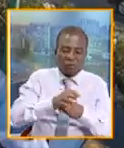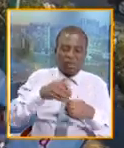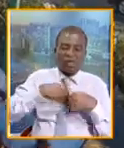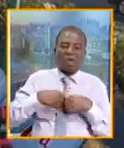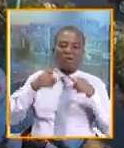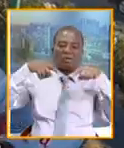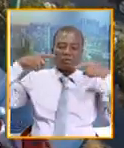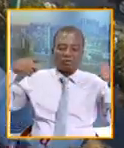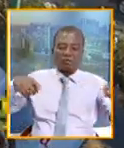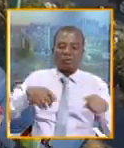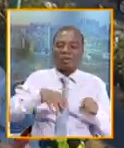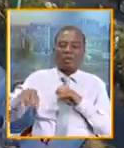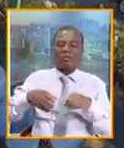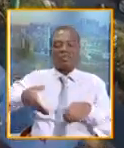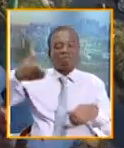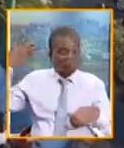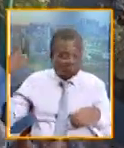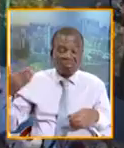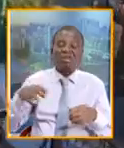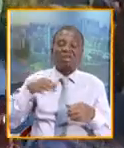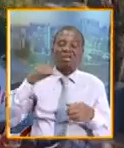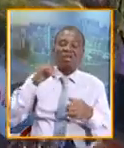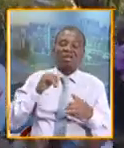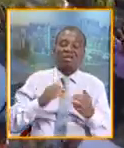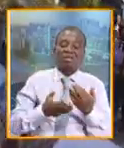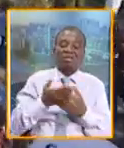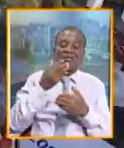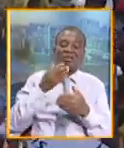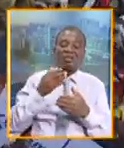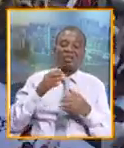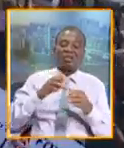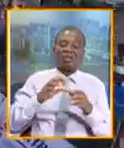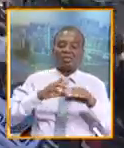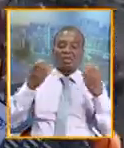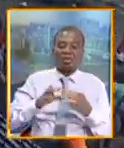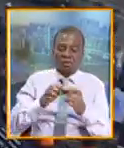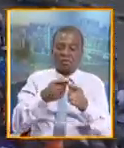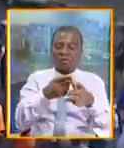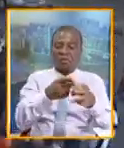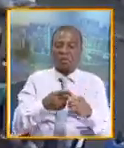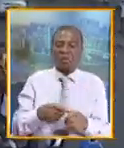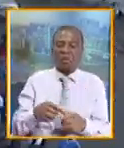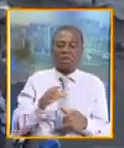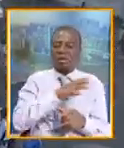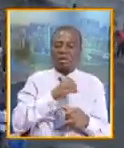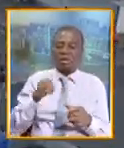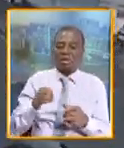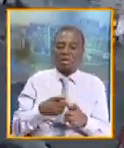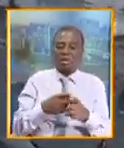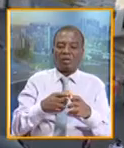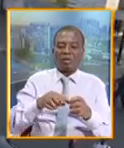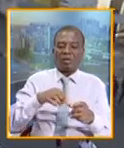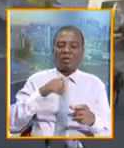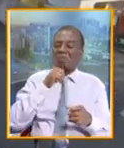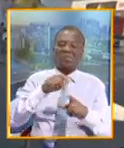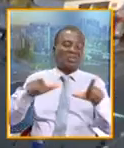comité d'organisation du marathon de Côte d'Ivoire, présidé par Victor Yapobi. La course des références de l'athlétisme ivoirien n'aura pas